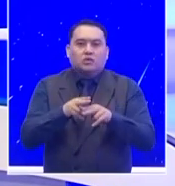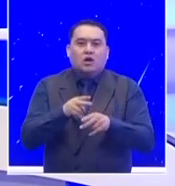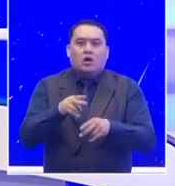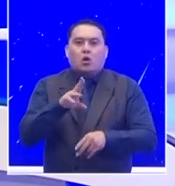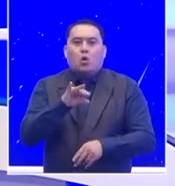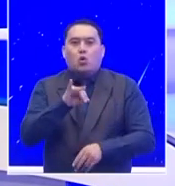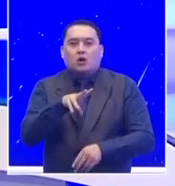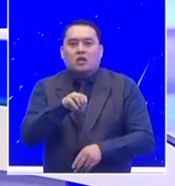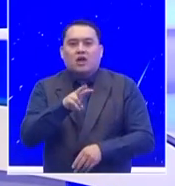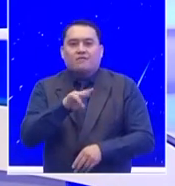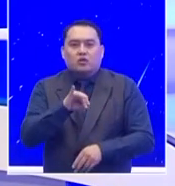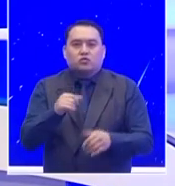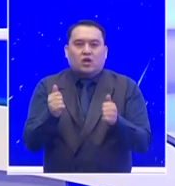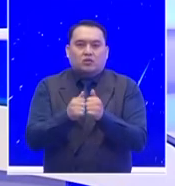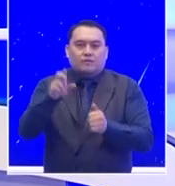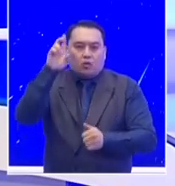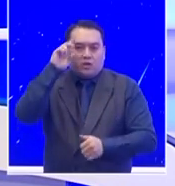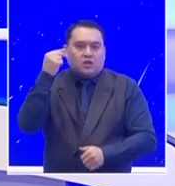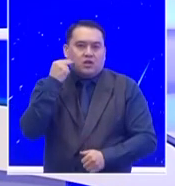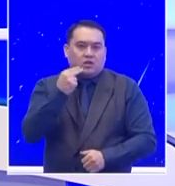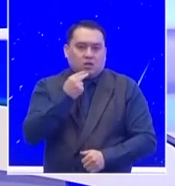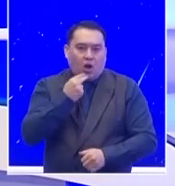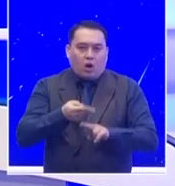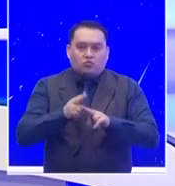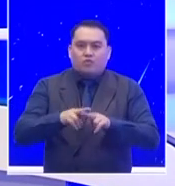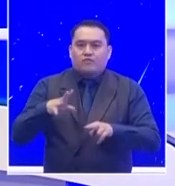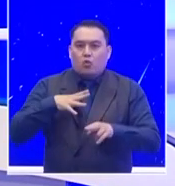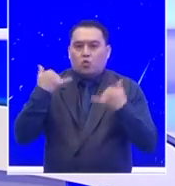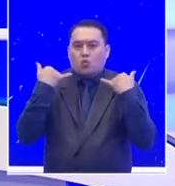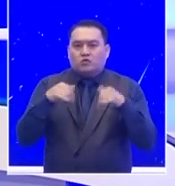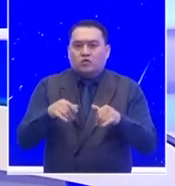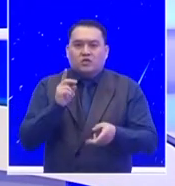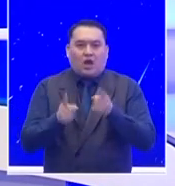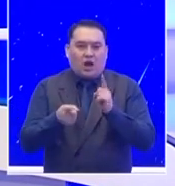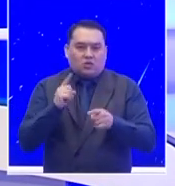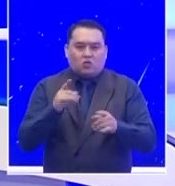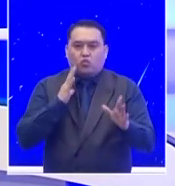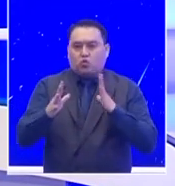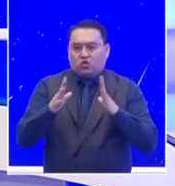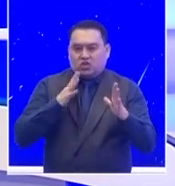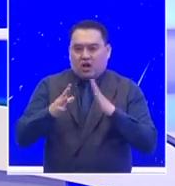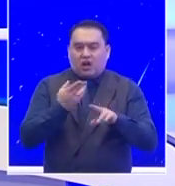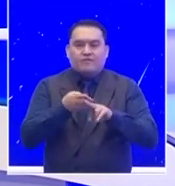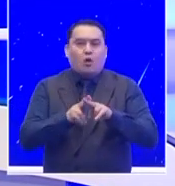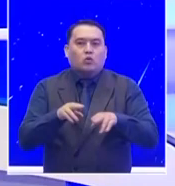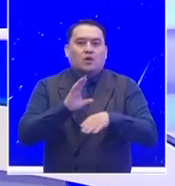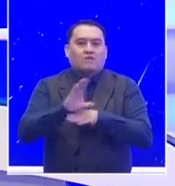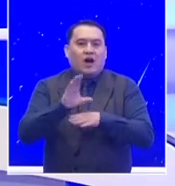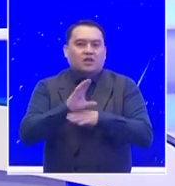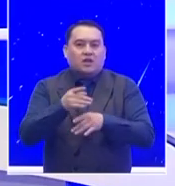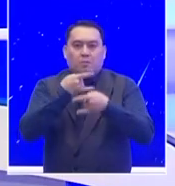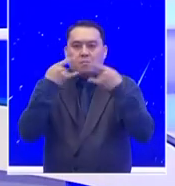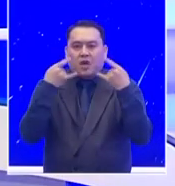эпидемия коронавируса в соседней Поднебесной и вовсе породила настоящий ажиотаж на них. Выпуском